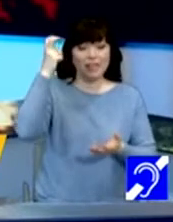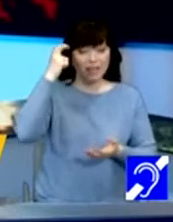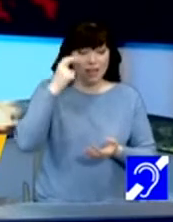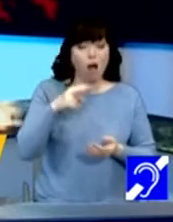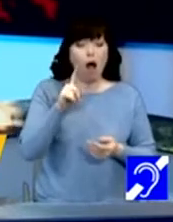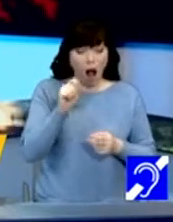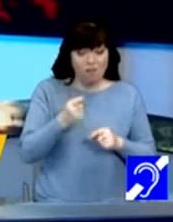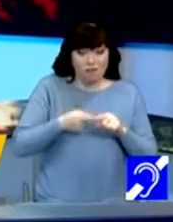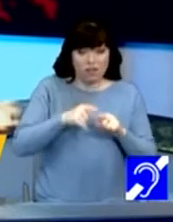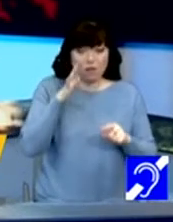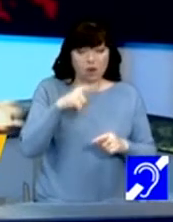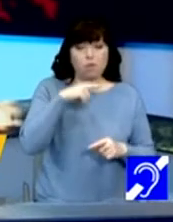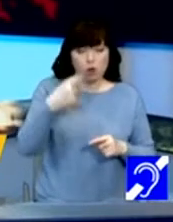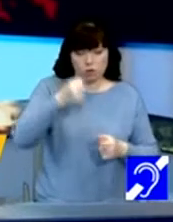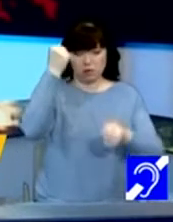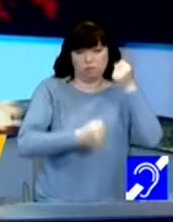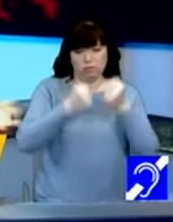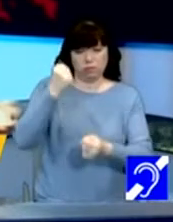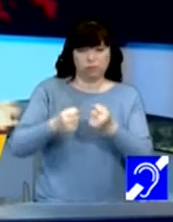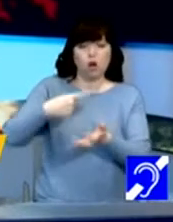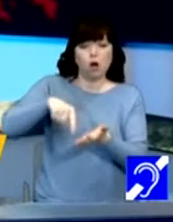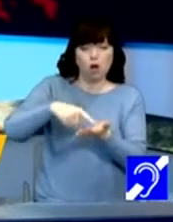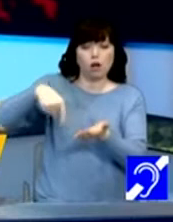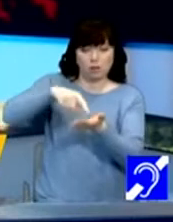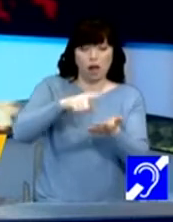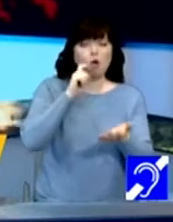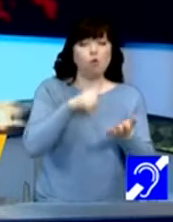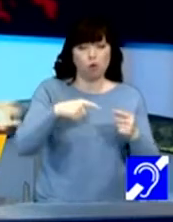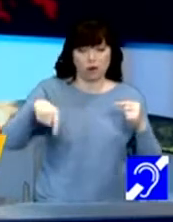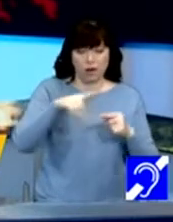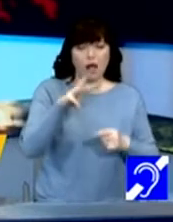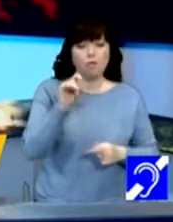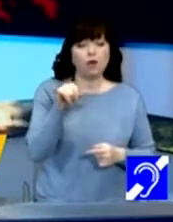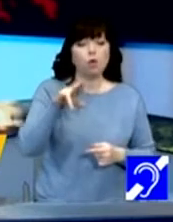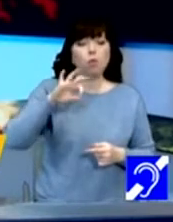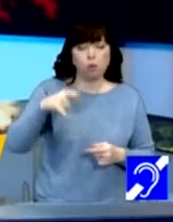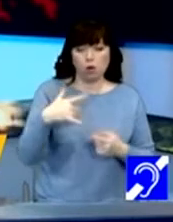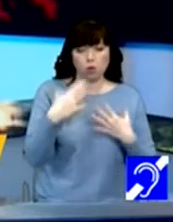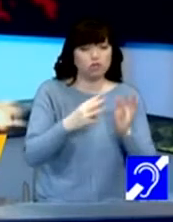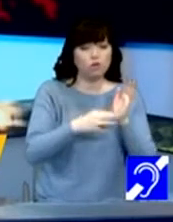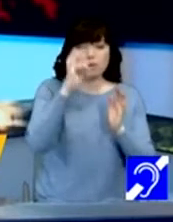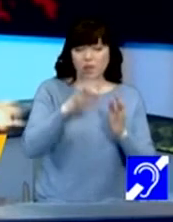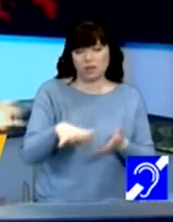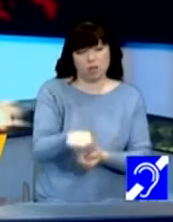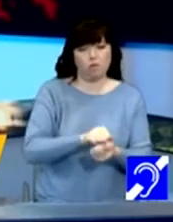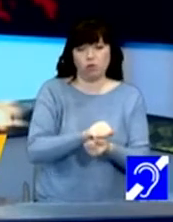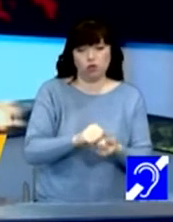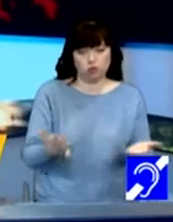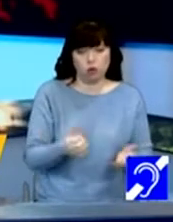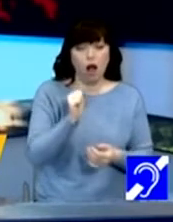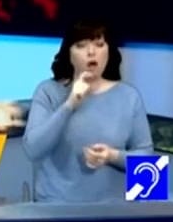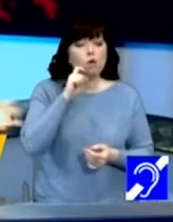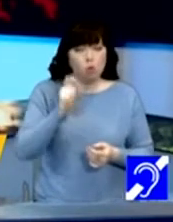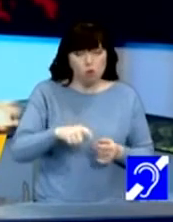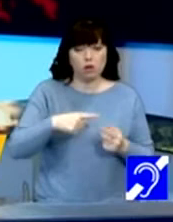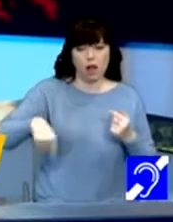rusă continua să bombardeze fără milă orașele ucrainene. Mariupol este devastat în proporție de 80%, iar